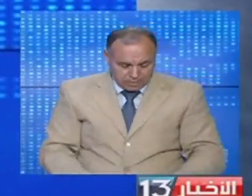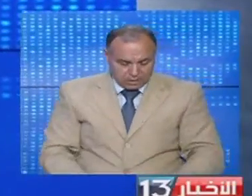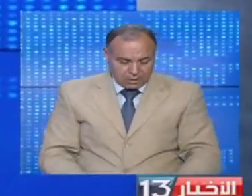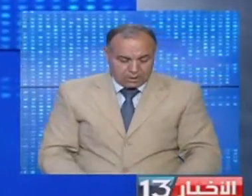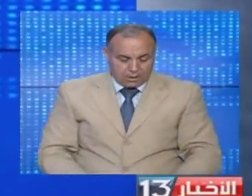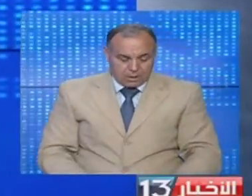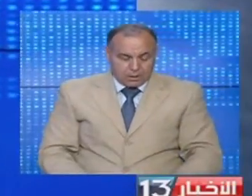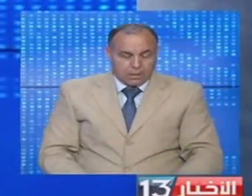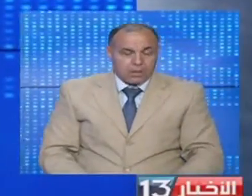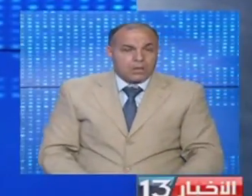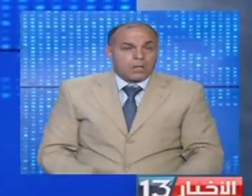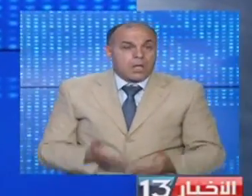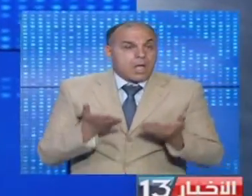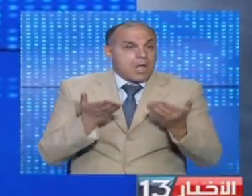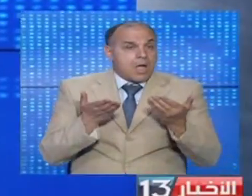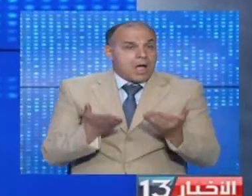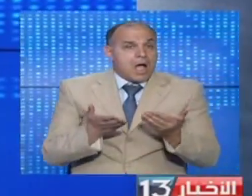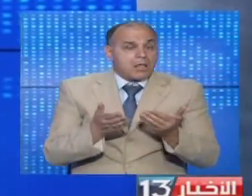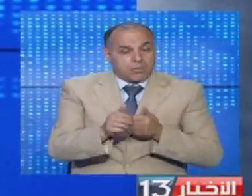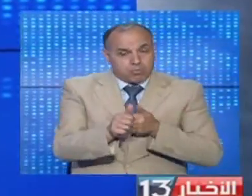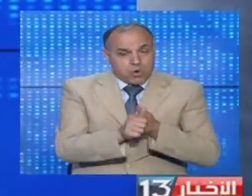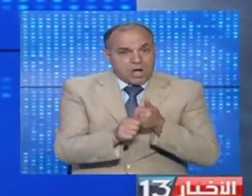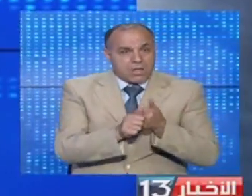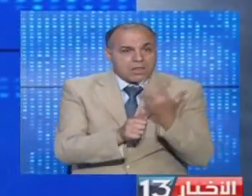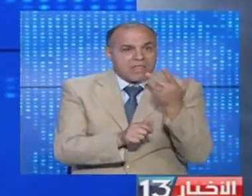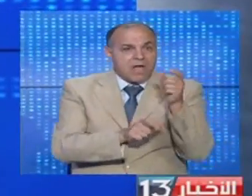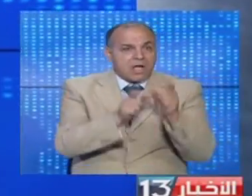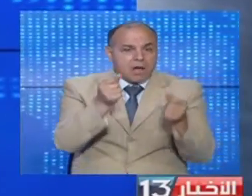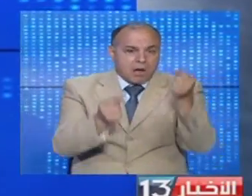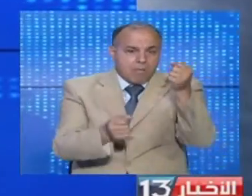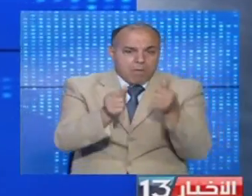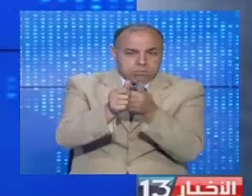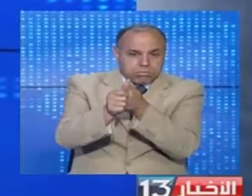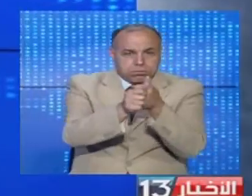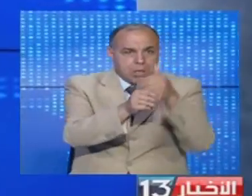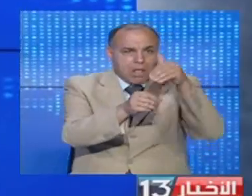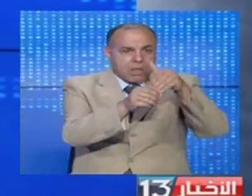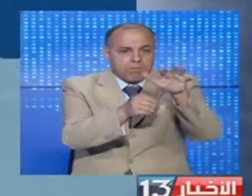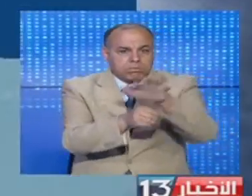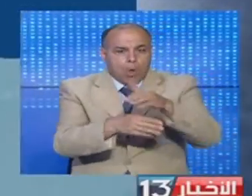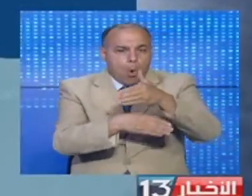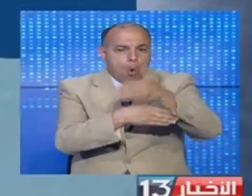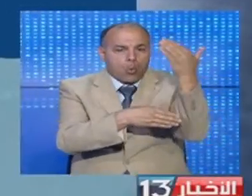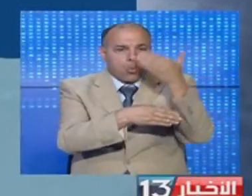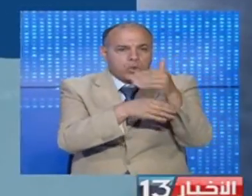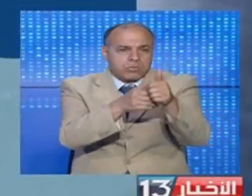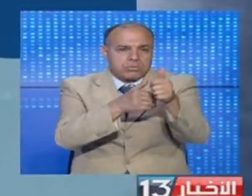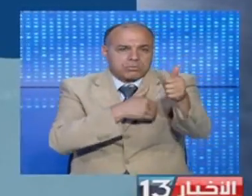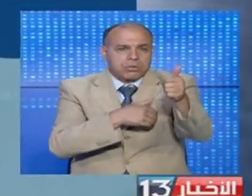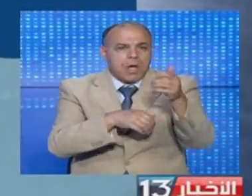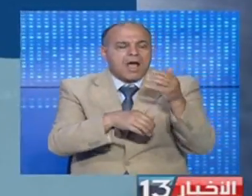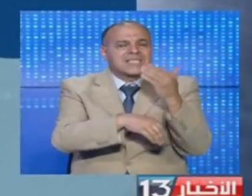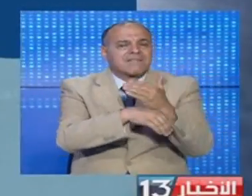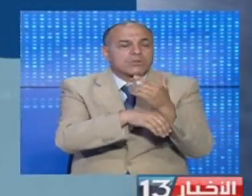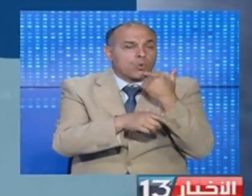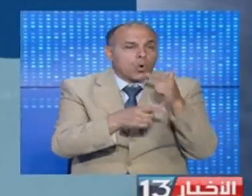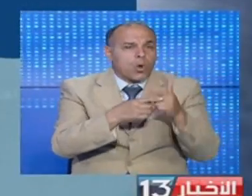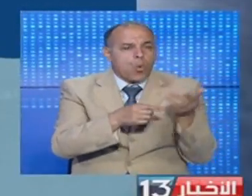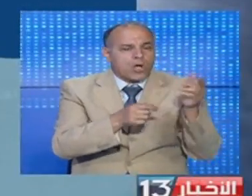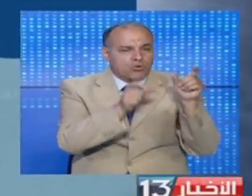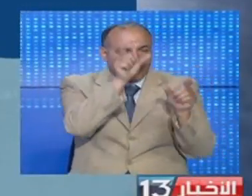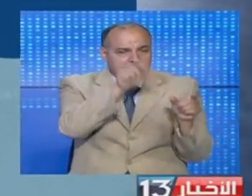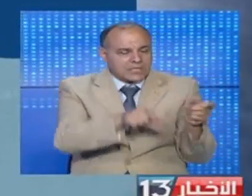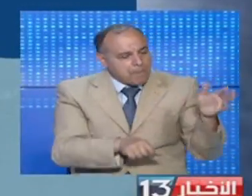اسفرت عمليه ملاحقه ثلاث سيارات داخل المنطقه الحدوديه العازله برماده عن وفاه